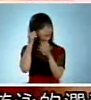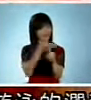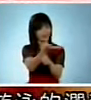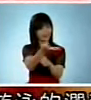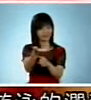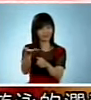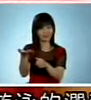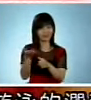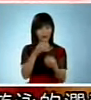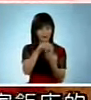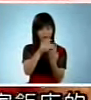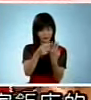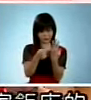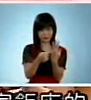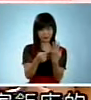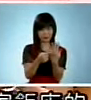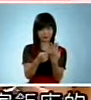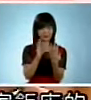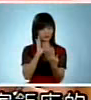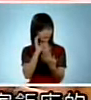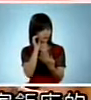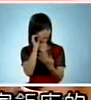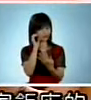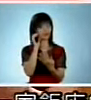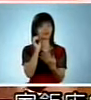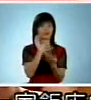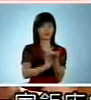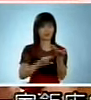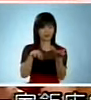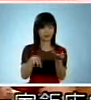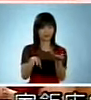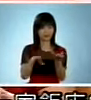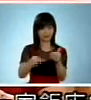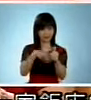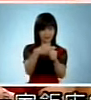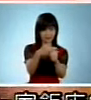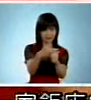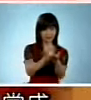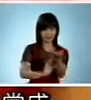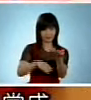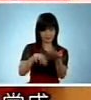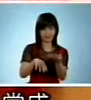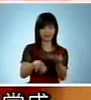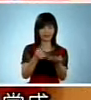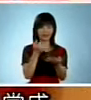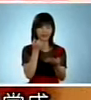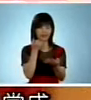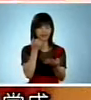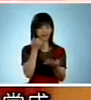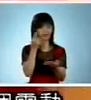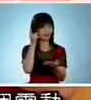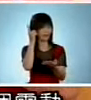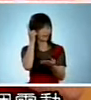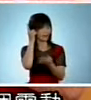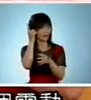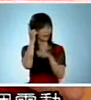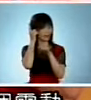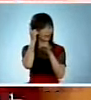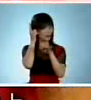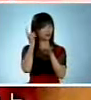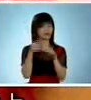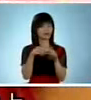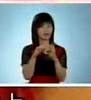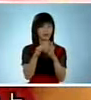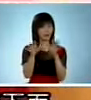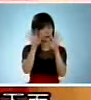就一个简讯就发给游泳的选手。那如果是住在某一家饭店的，我们就可以发给某一家饭店的，他同时还可以当成我刚讲那个震动，因